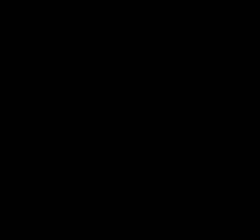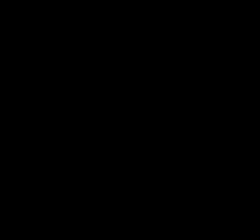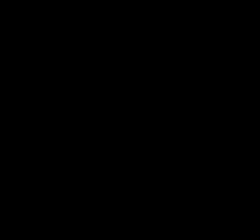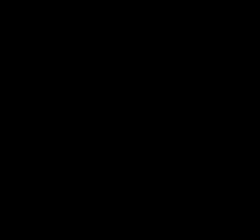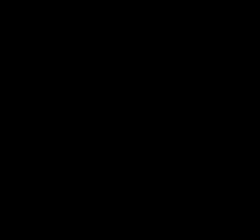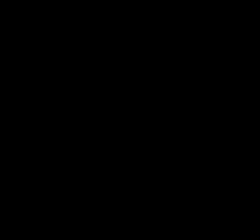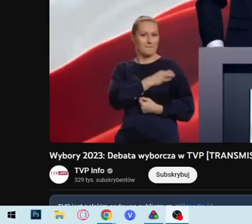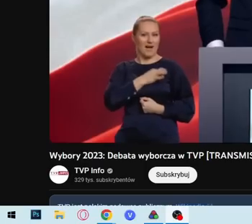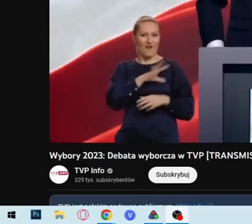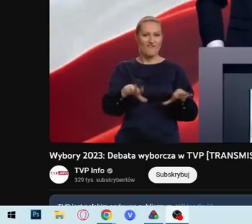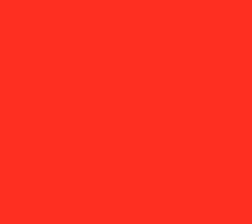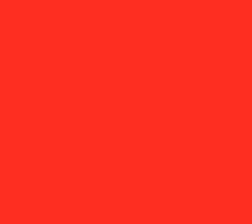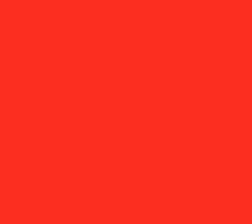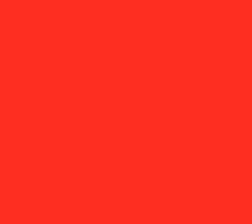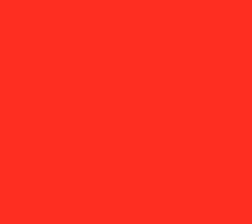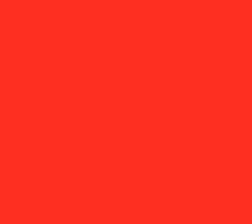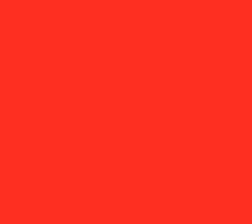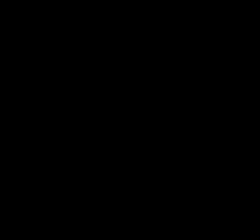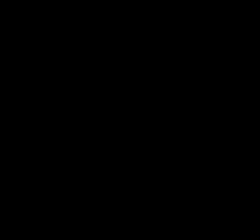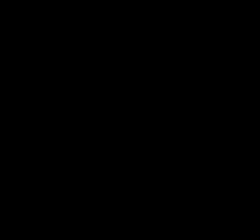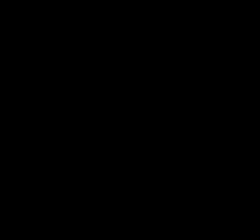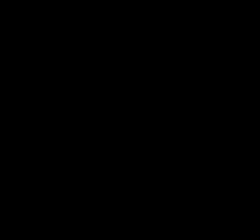wyborczych. Ulala, ile to trwa?